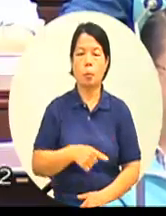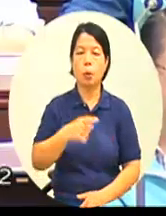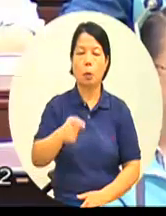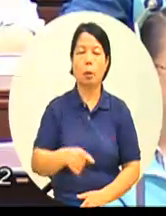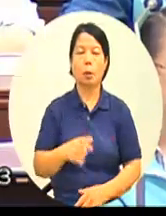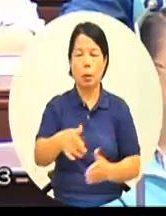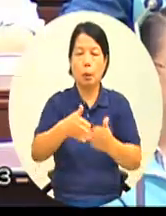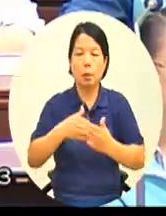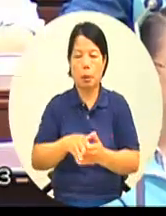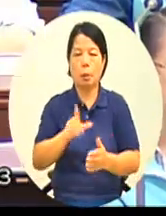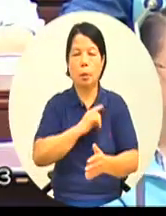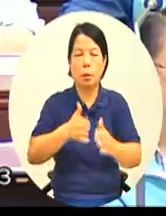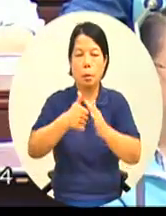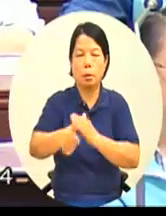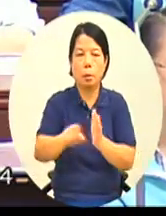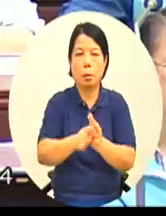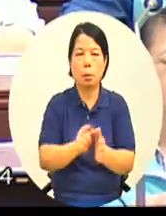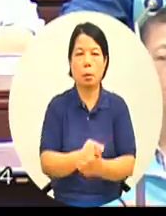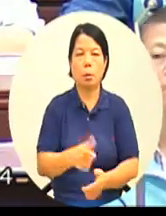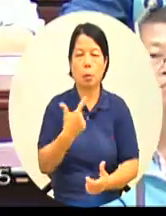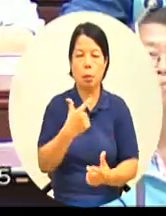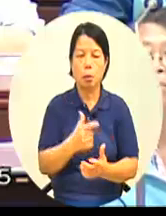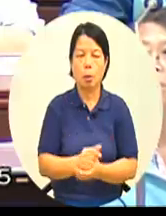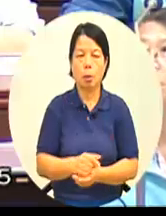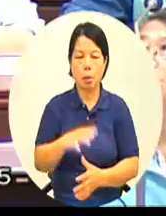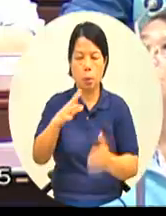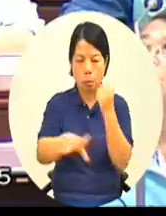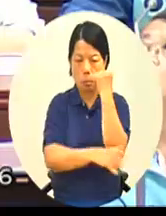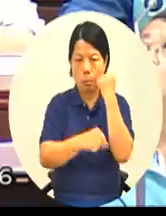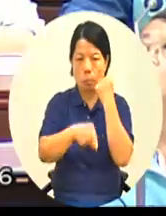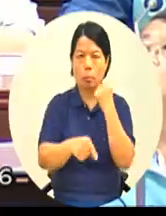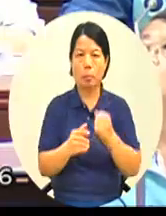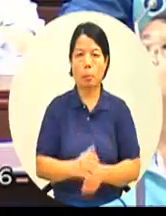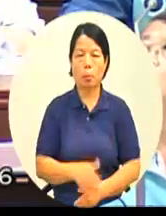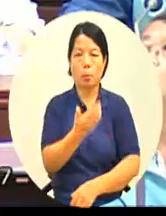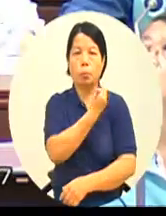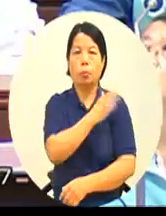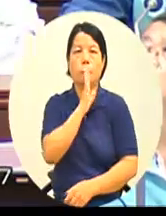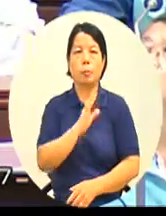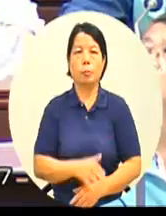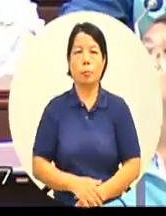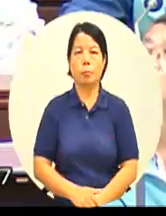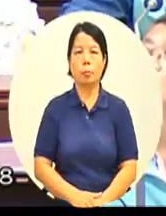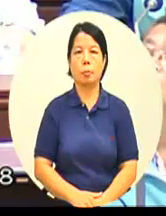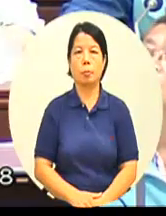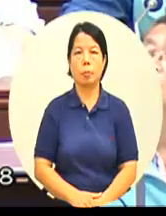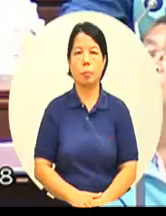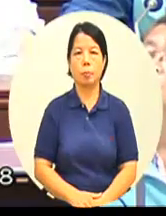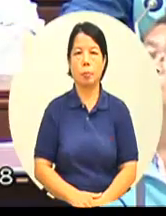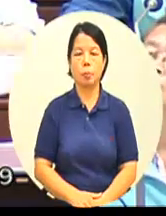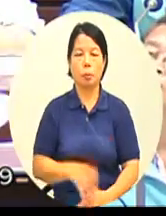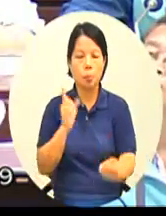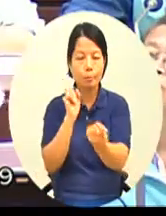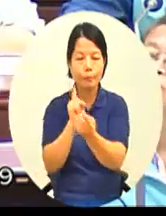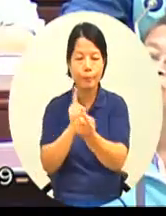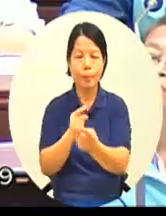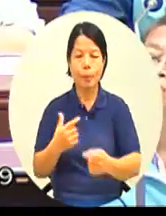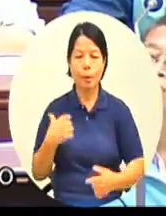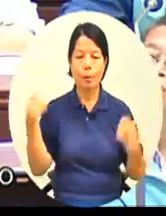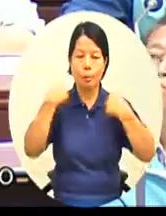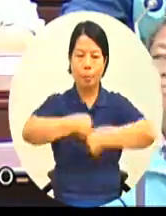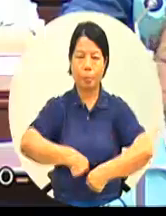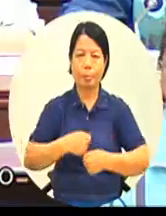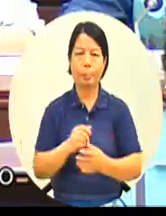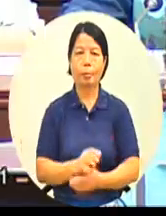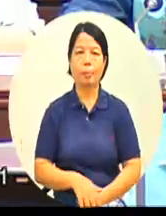时候之前有一些相关基本的，我们不管是他就要去面谈的穿的衣服，甚